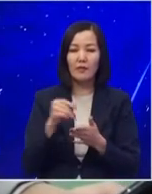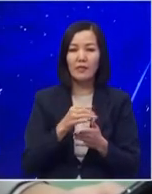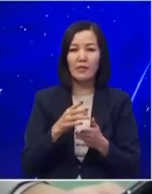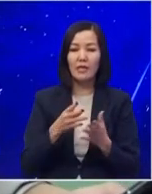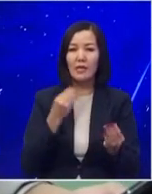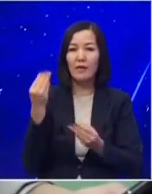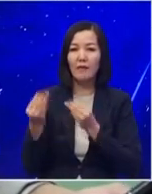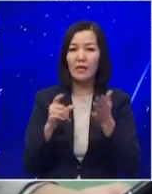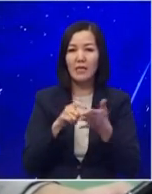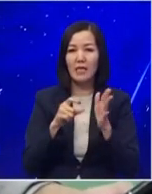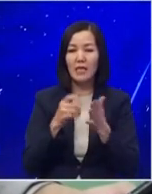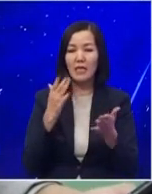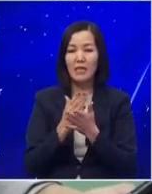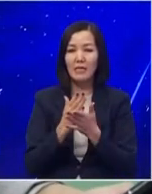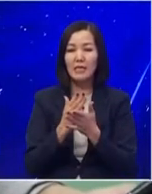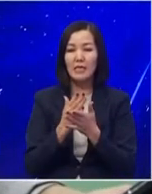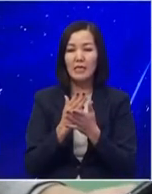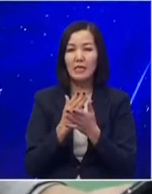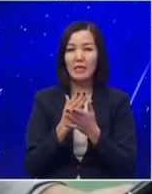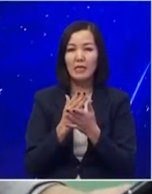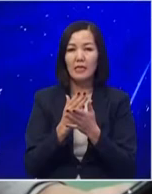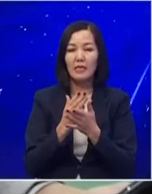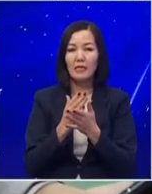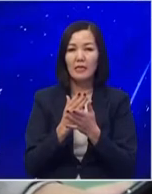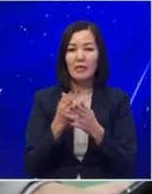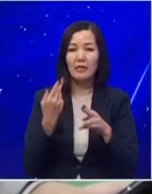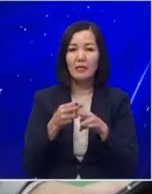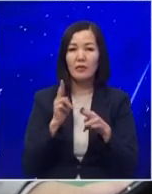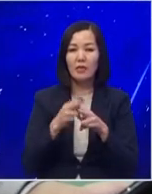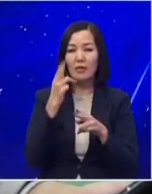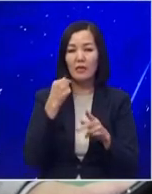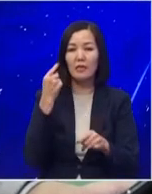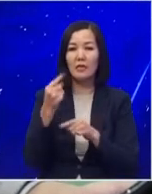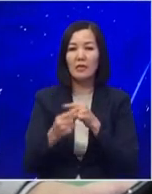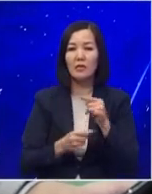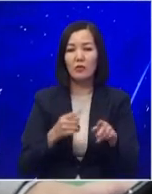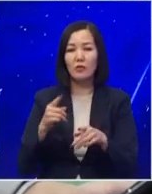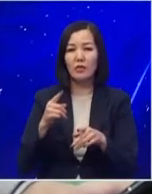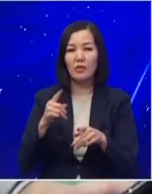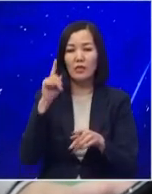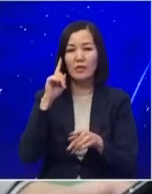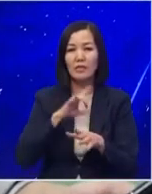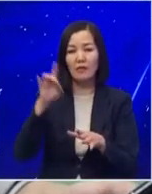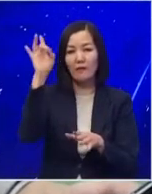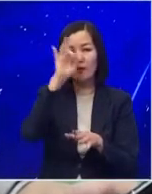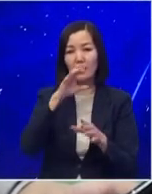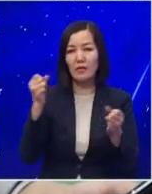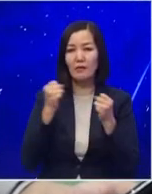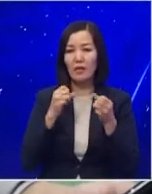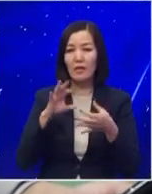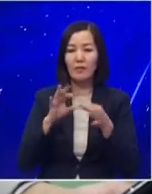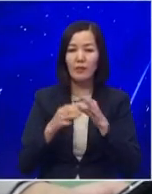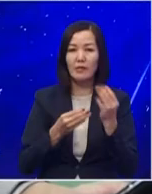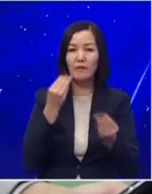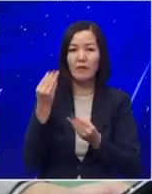игровые залы вот зал бокса зал борьбы это традиционно казахстане очень популярные виды спорта олимпийские